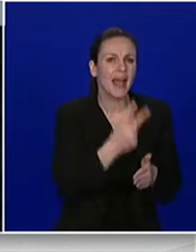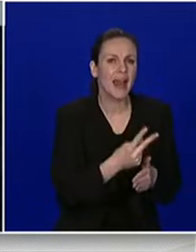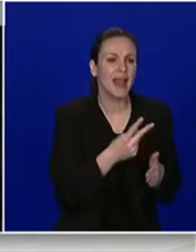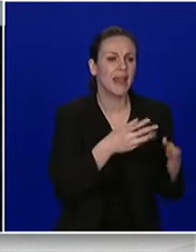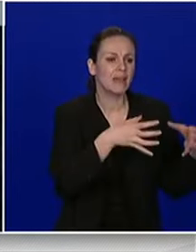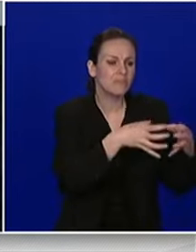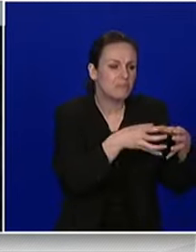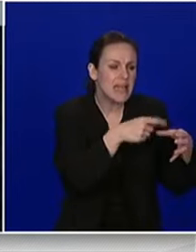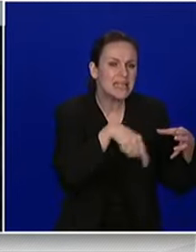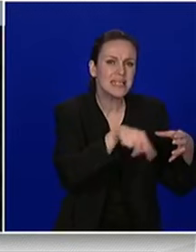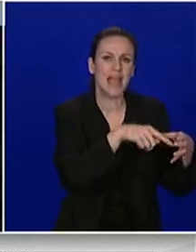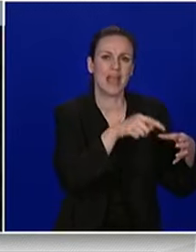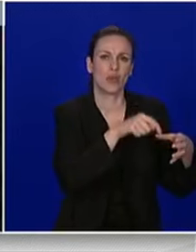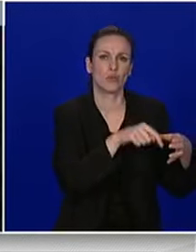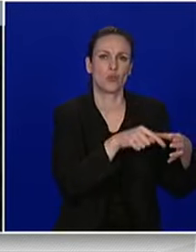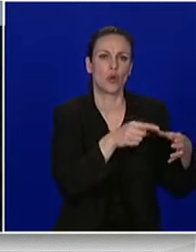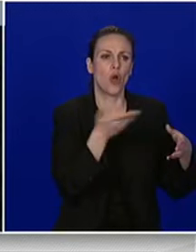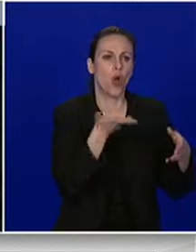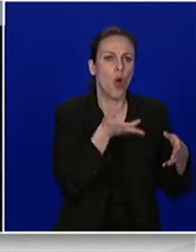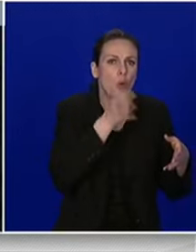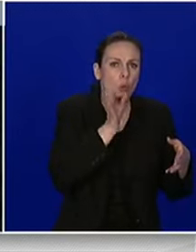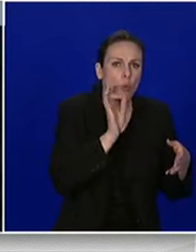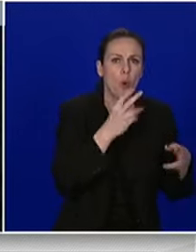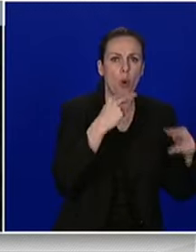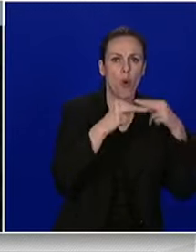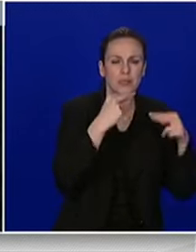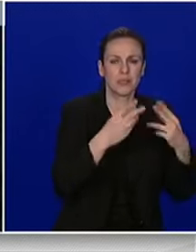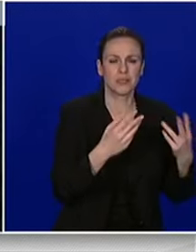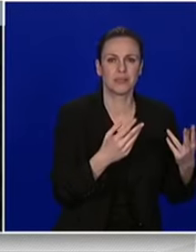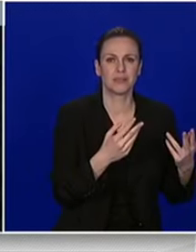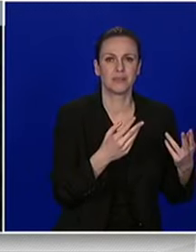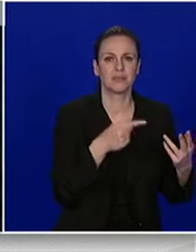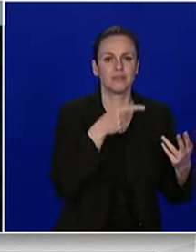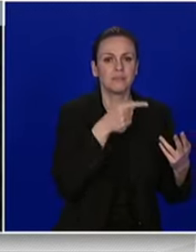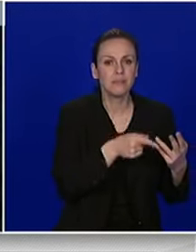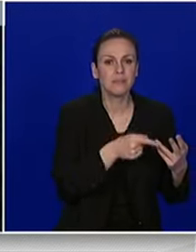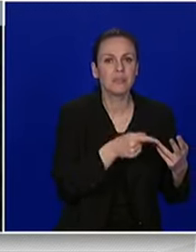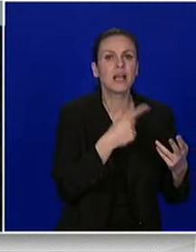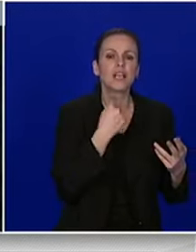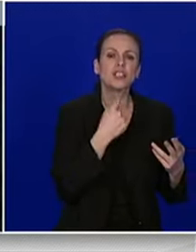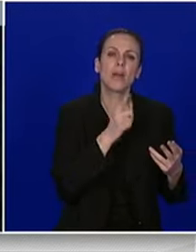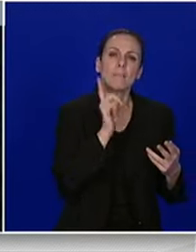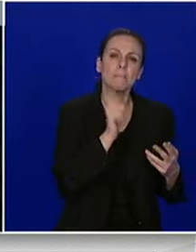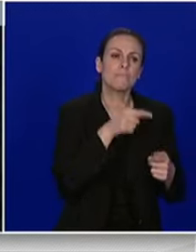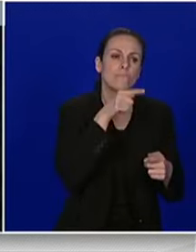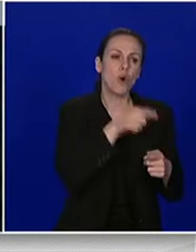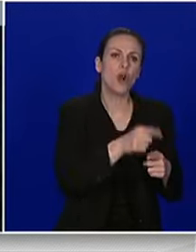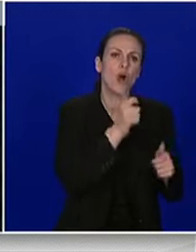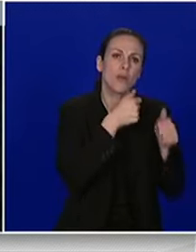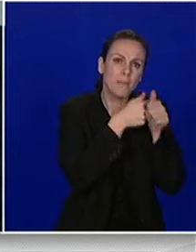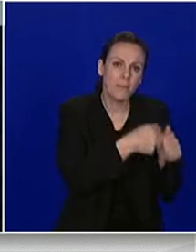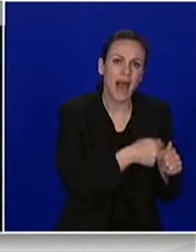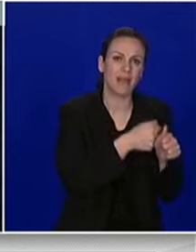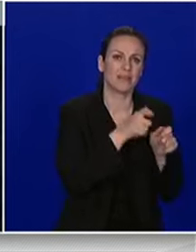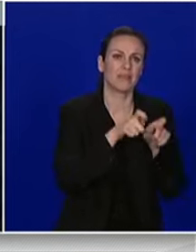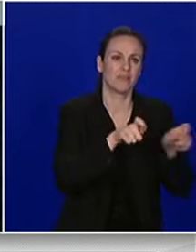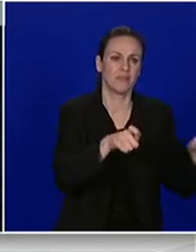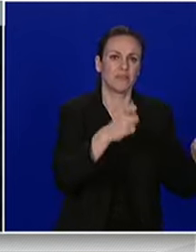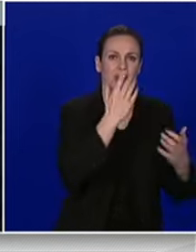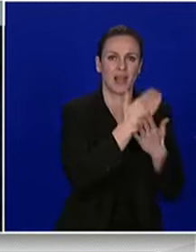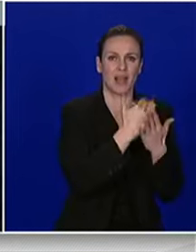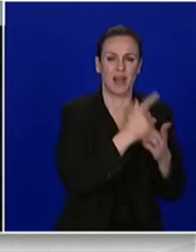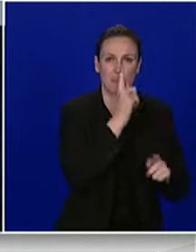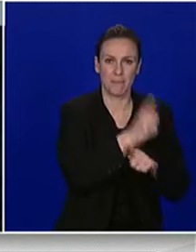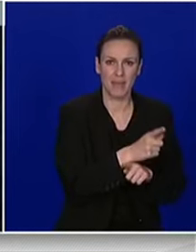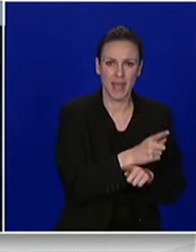sektoru, prema ugostiteljima i pozivala ih na striktno pridržavanje epidemioloških mjera, i time